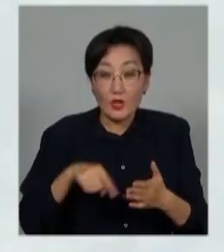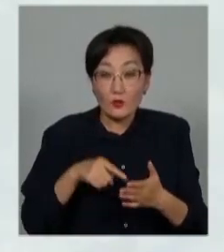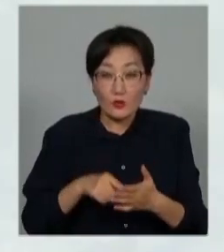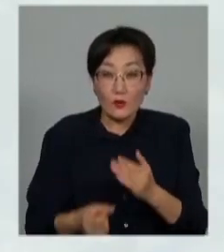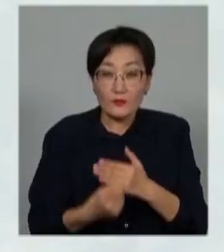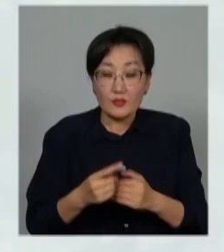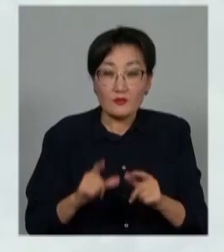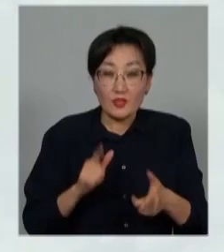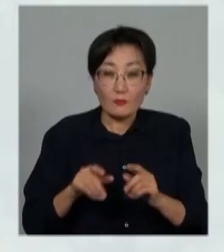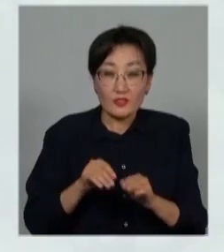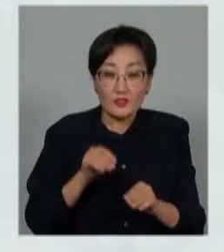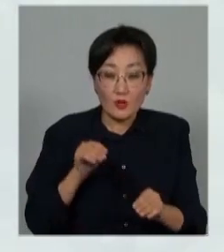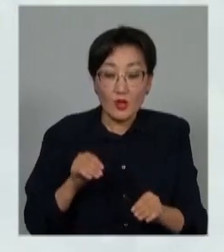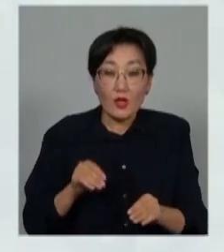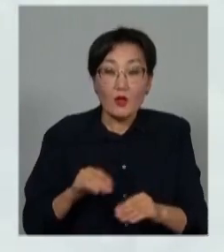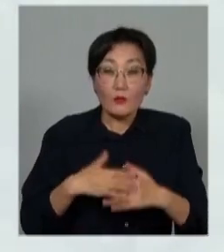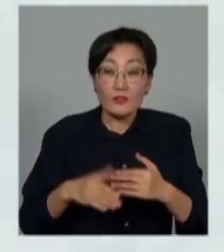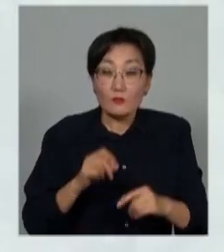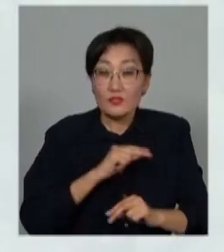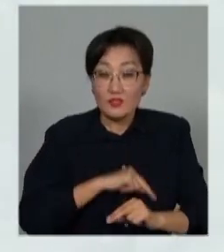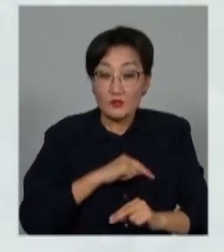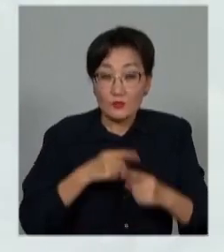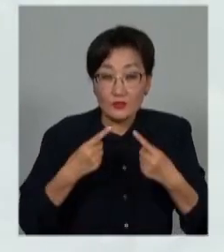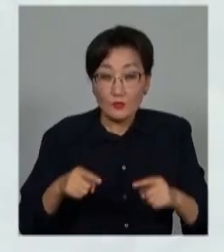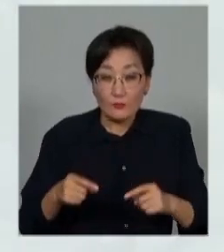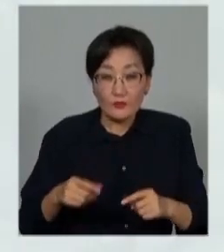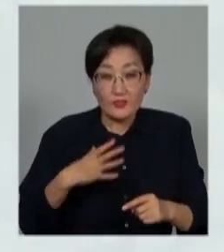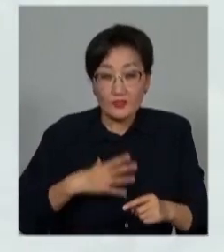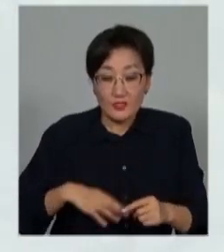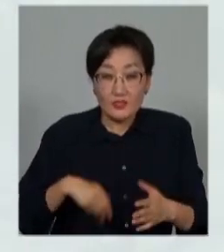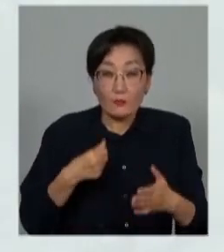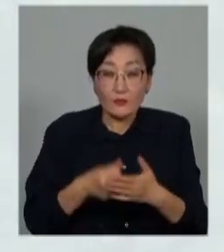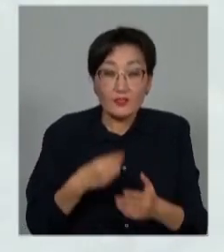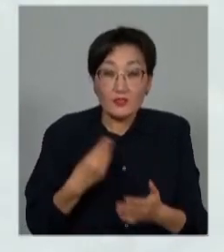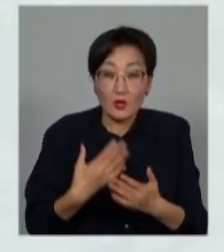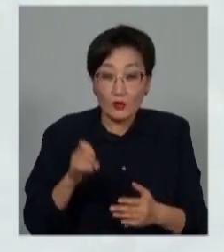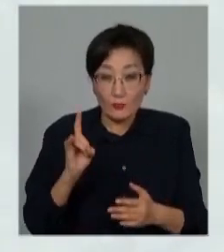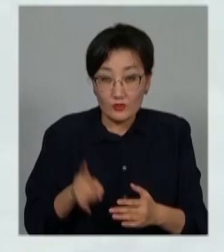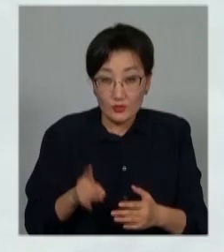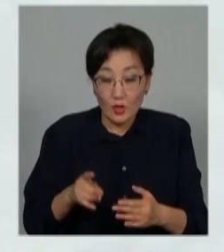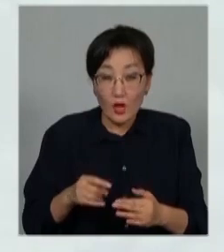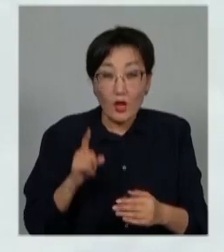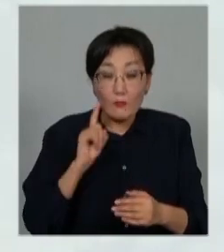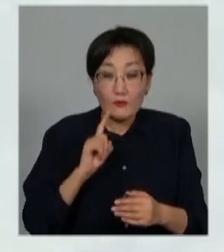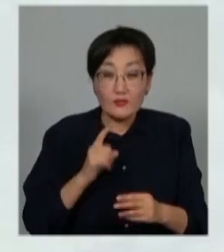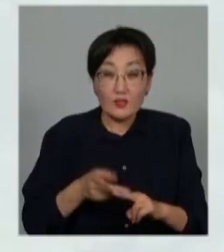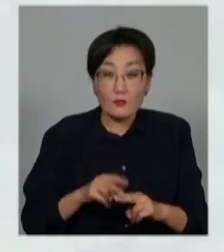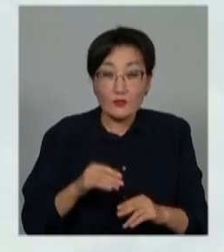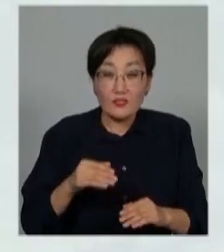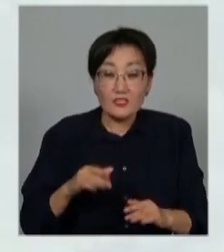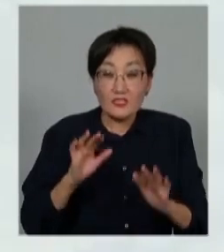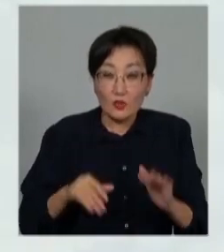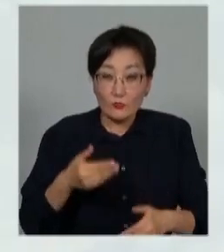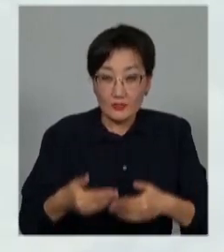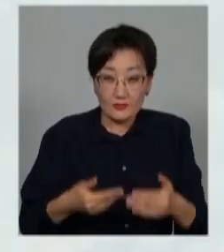образовался настоящий коллапс. Одни опоздали на работу, другим пришлось раскошелиться на такси и даже покорять снежные